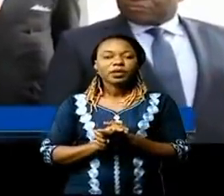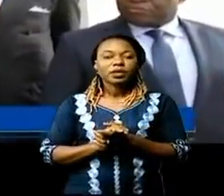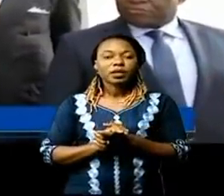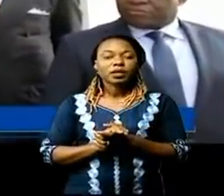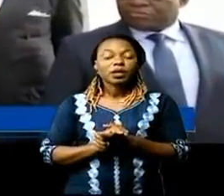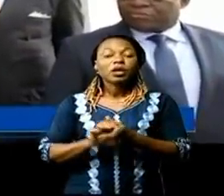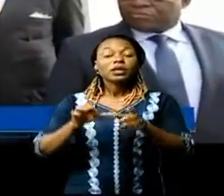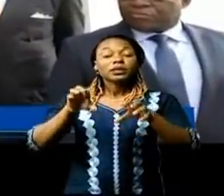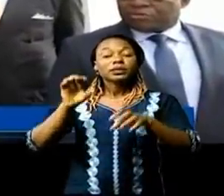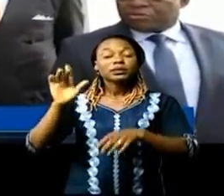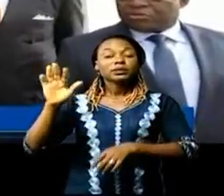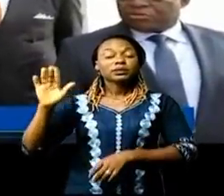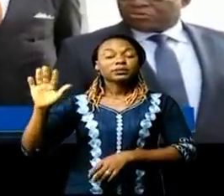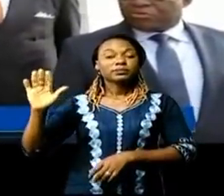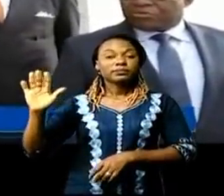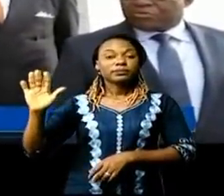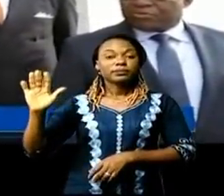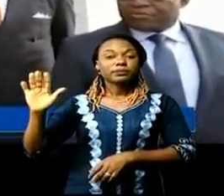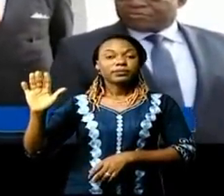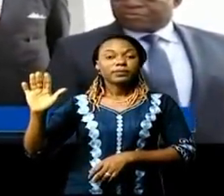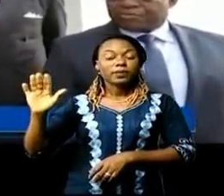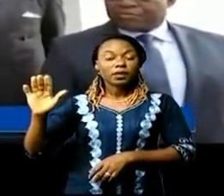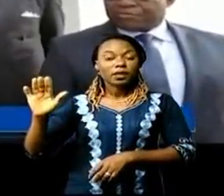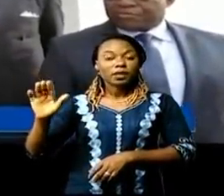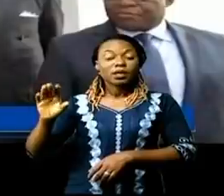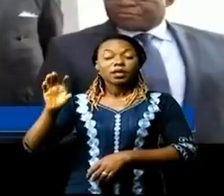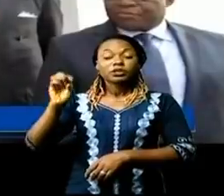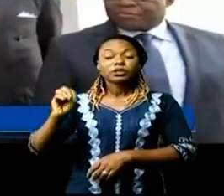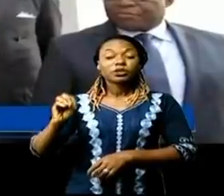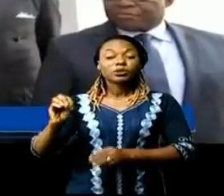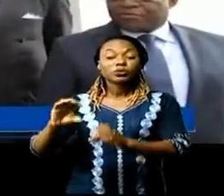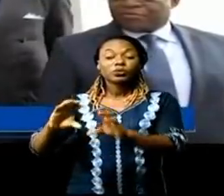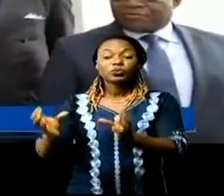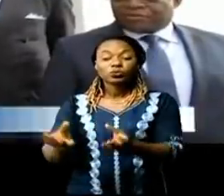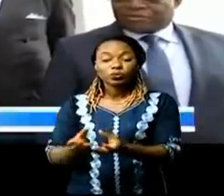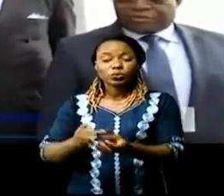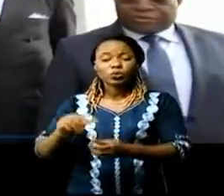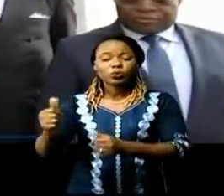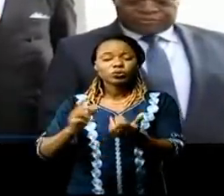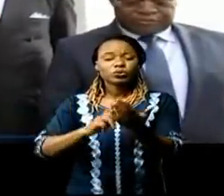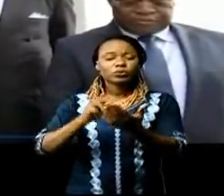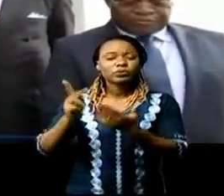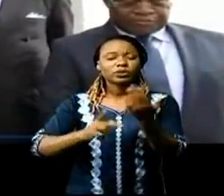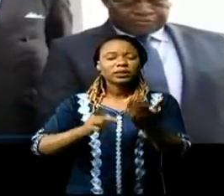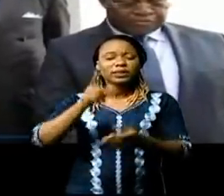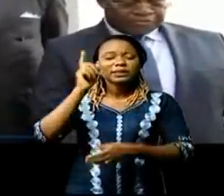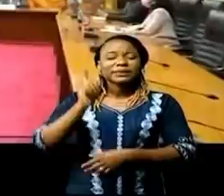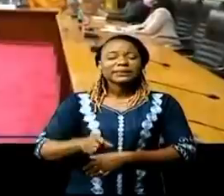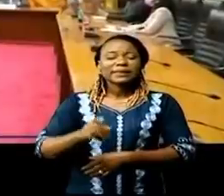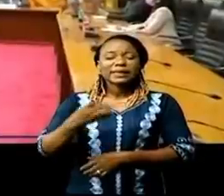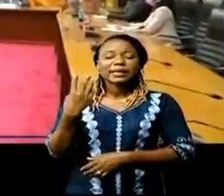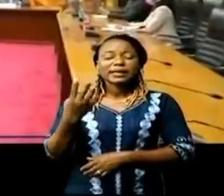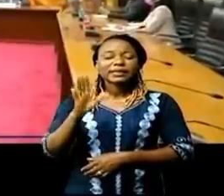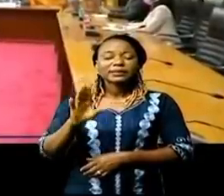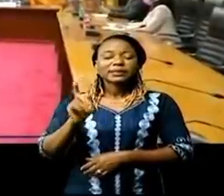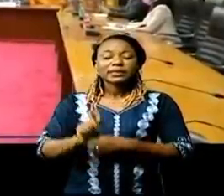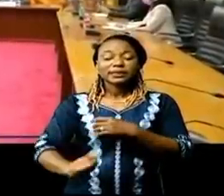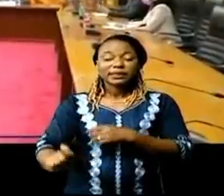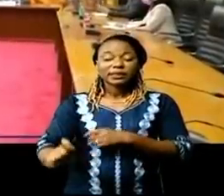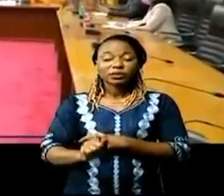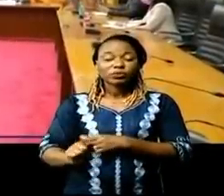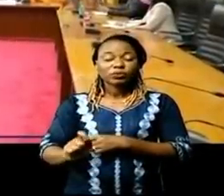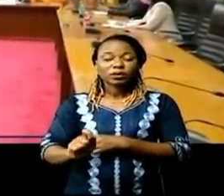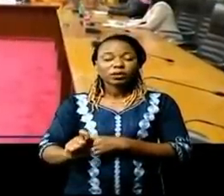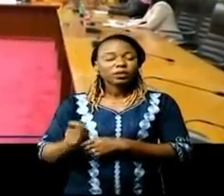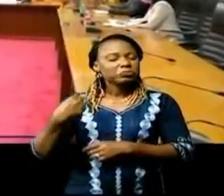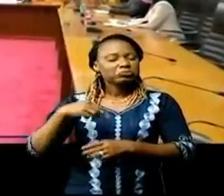de Kinshasa Zéro Trou. Et d'autres projets de 145 territoires. La question de